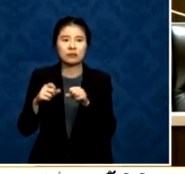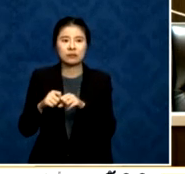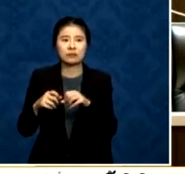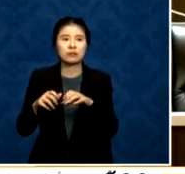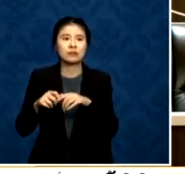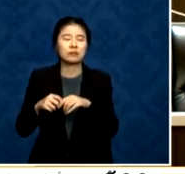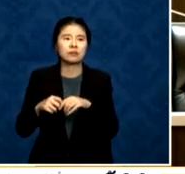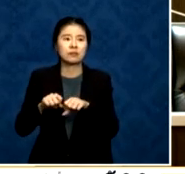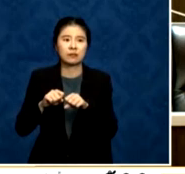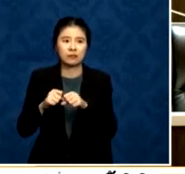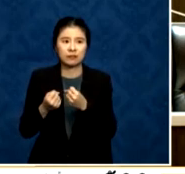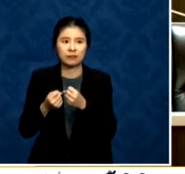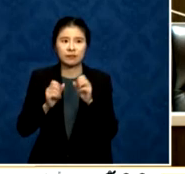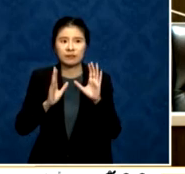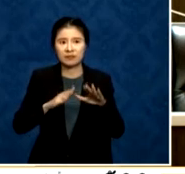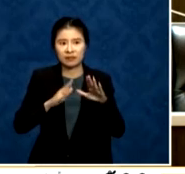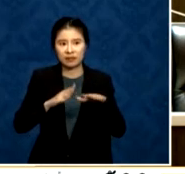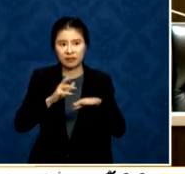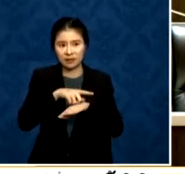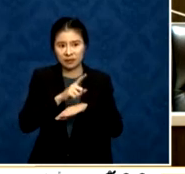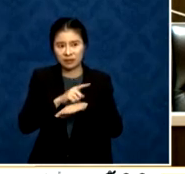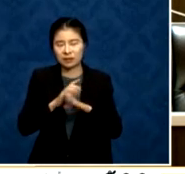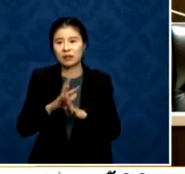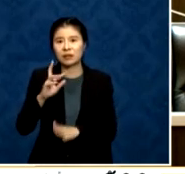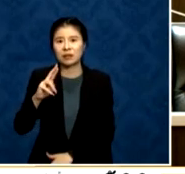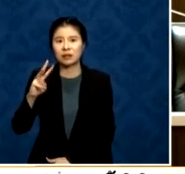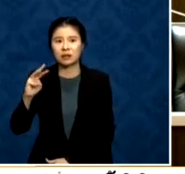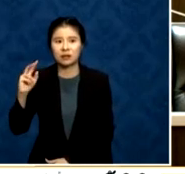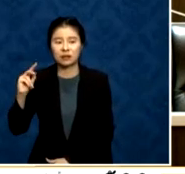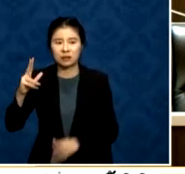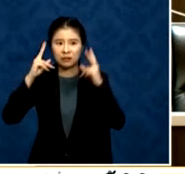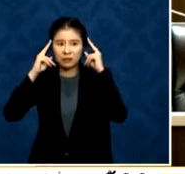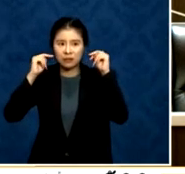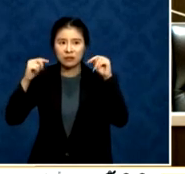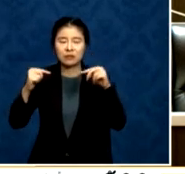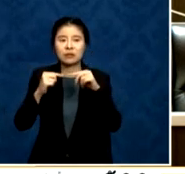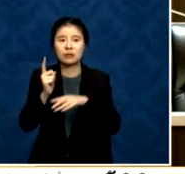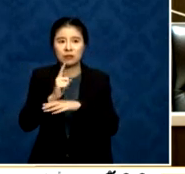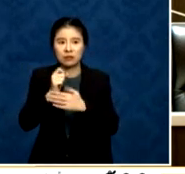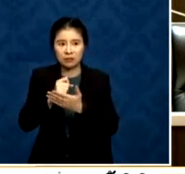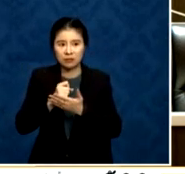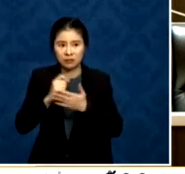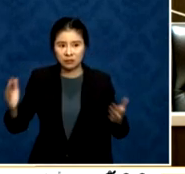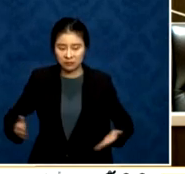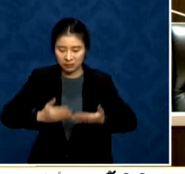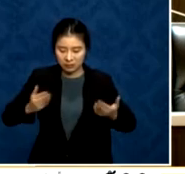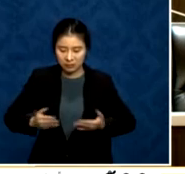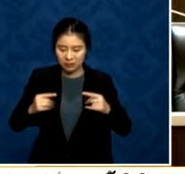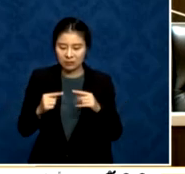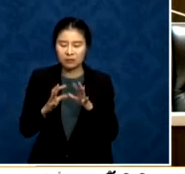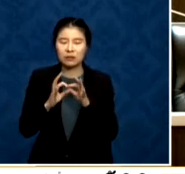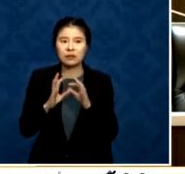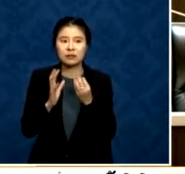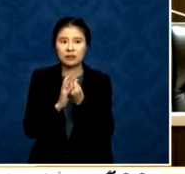ก็เลยอยากฝากท่านประชาญฝากไปถึงรฐมนตีและทยกมนตีช่วยนะครับ ส่งเสริมเรื่องการก